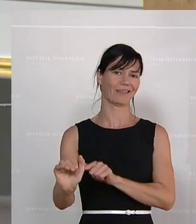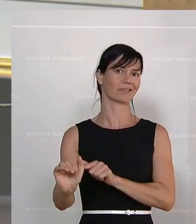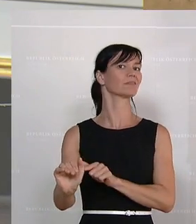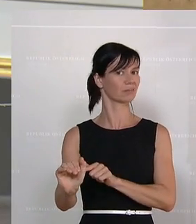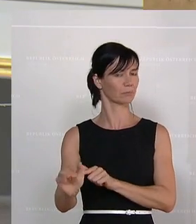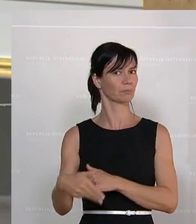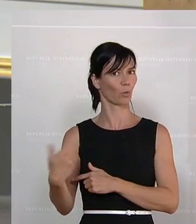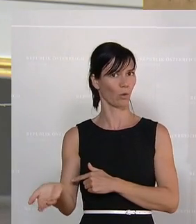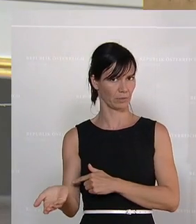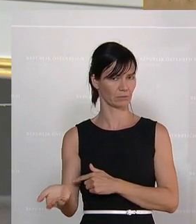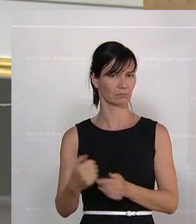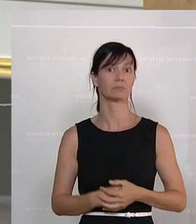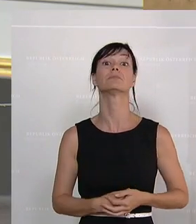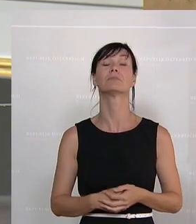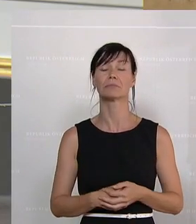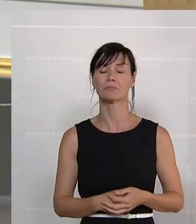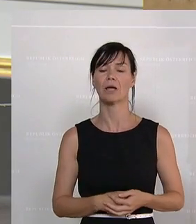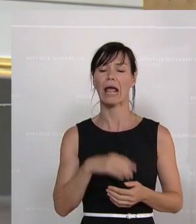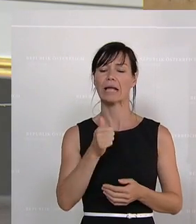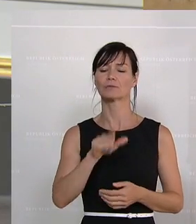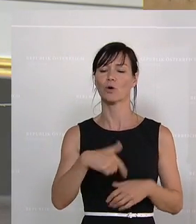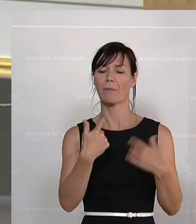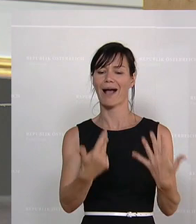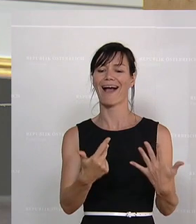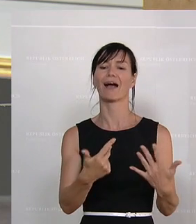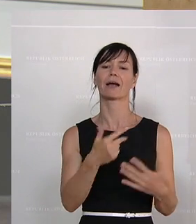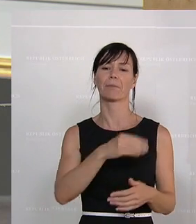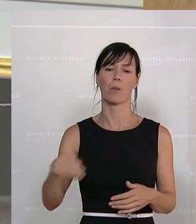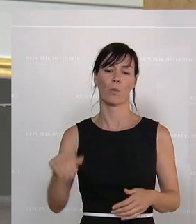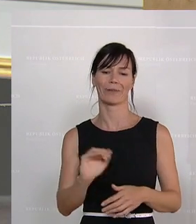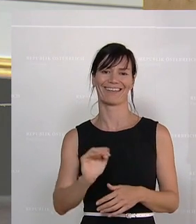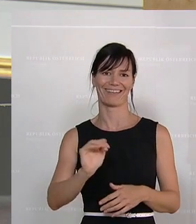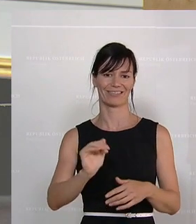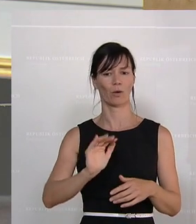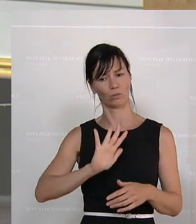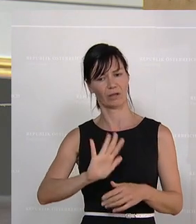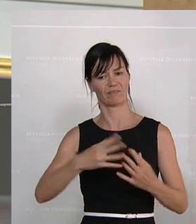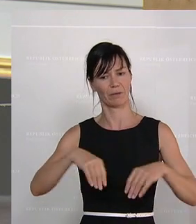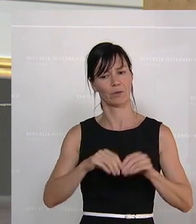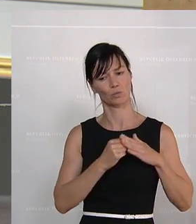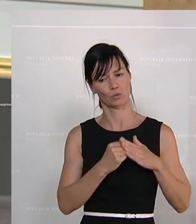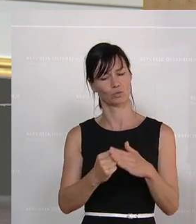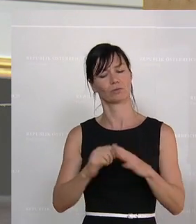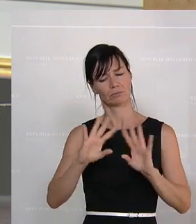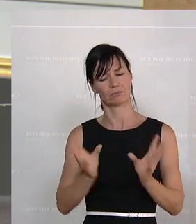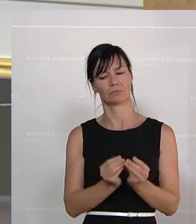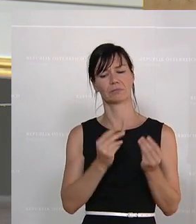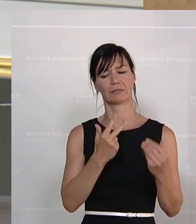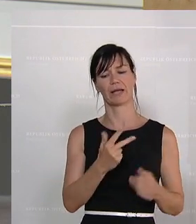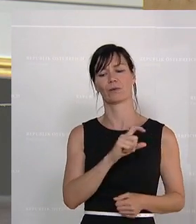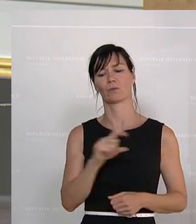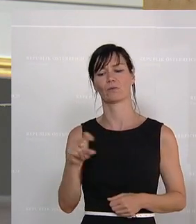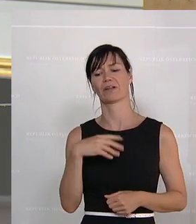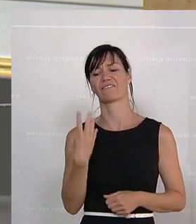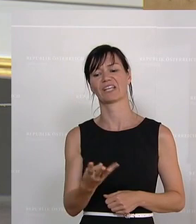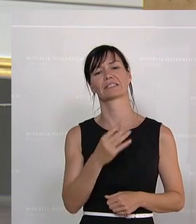wir unterstützen damit 1,8 millionen kinder und deren familien in ganz österreich und nehmen dafür rund 340